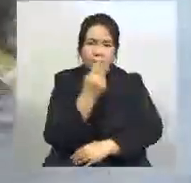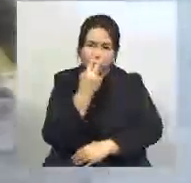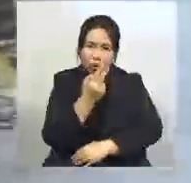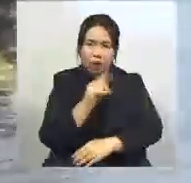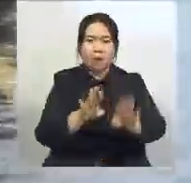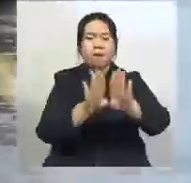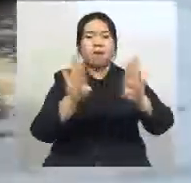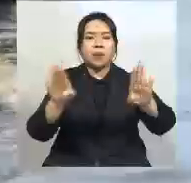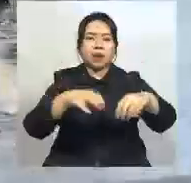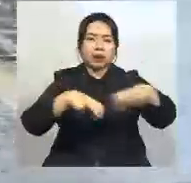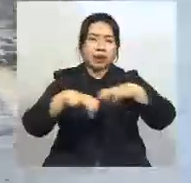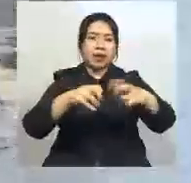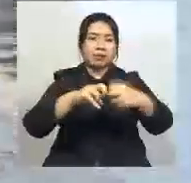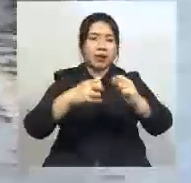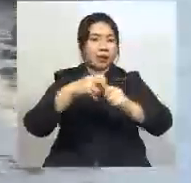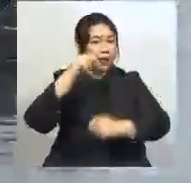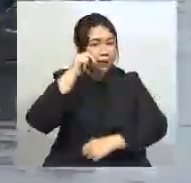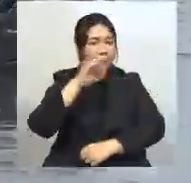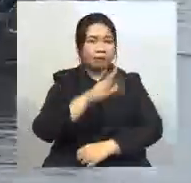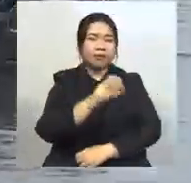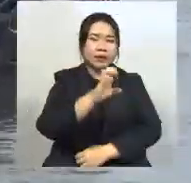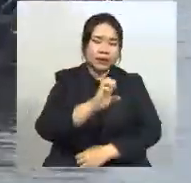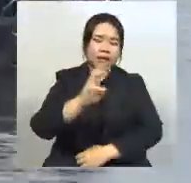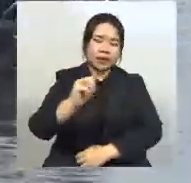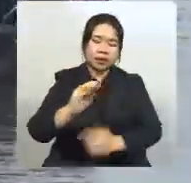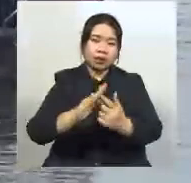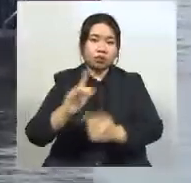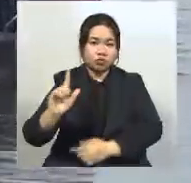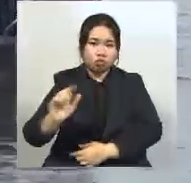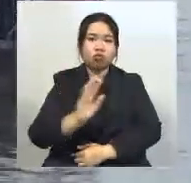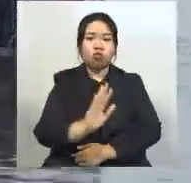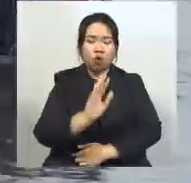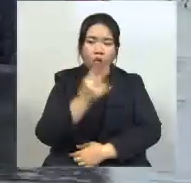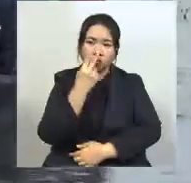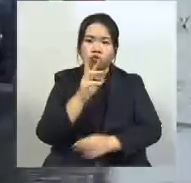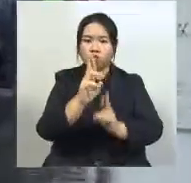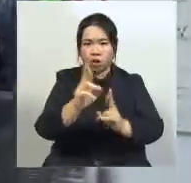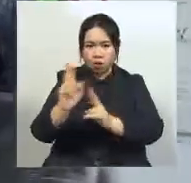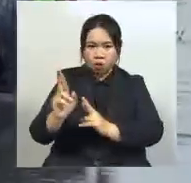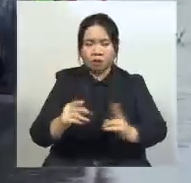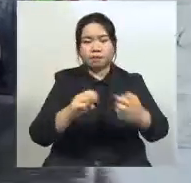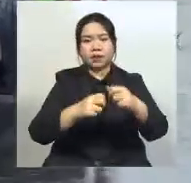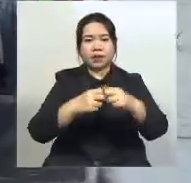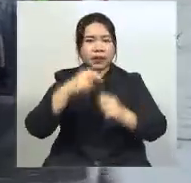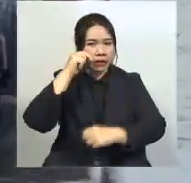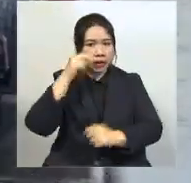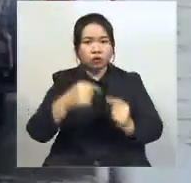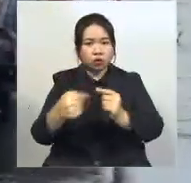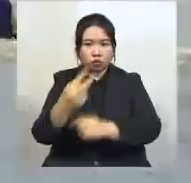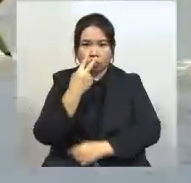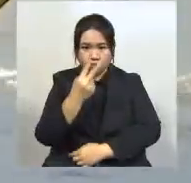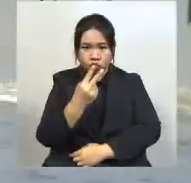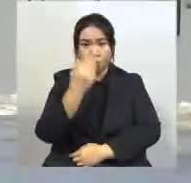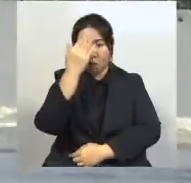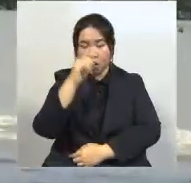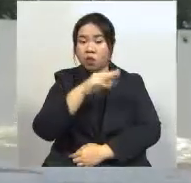ปเปิดศูนย์บริหารจัดการอุทกภัยลุ่มน้ำชีมูลส่วนหน้าเพื่อเป็นการเฝ้าระวังและติดตามสถานการณ์น้ำอย่างต่อเนื่องจนกว่าน้